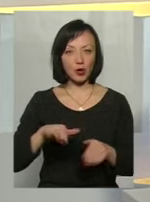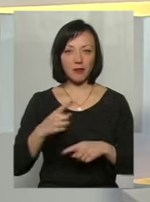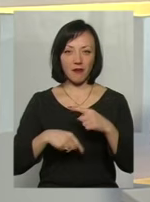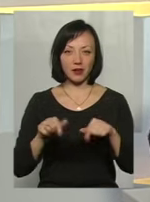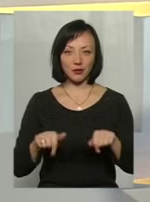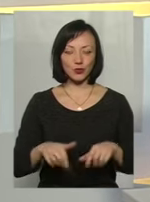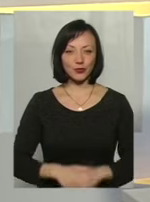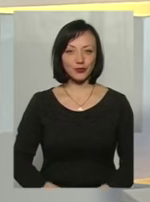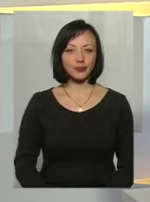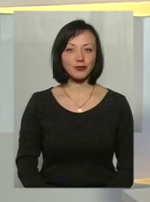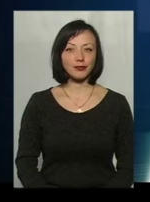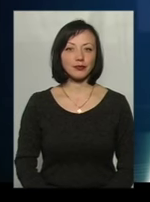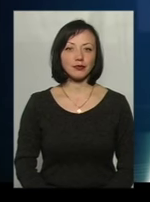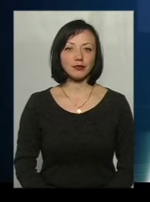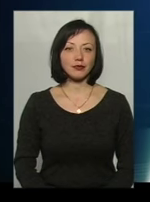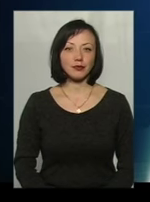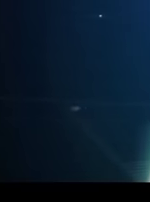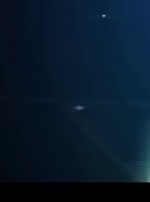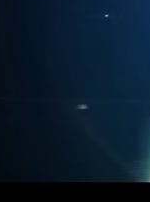повернемось знову в студію.